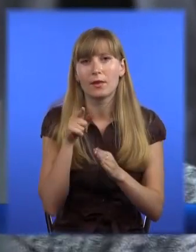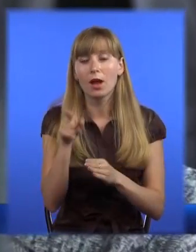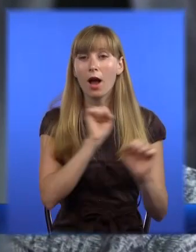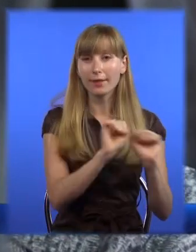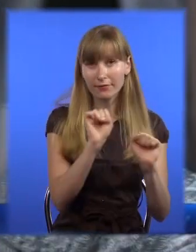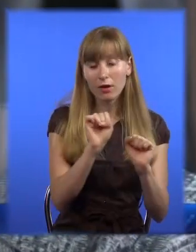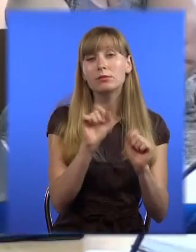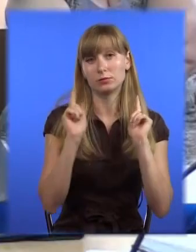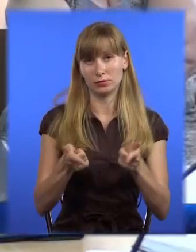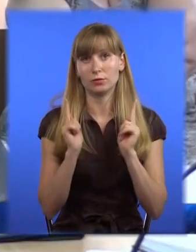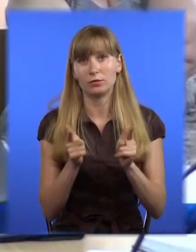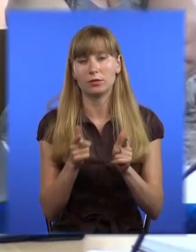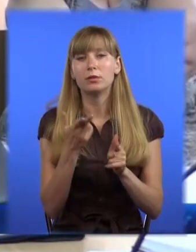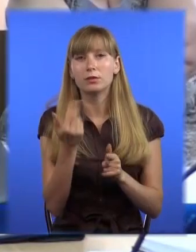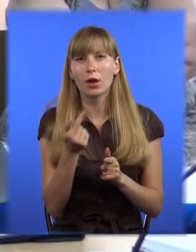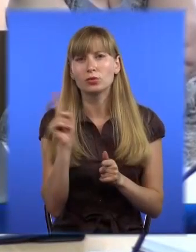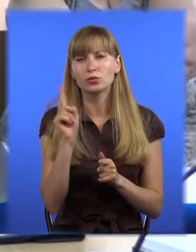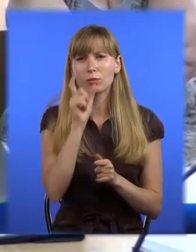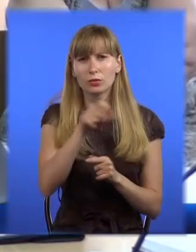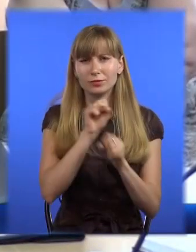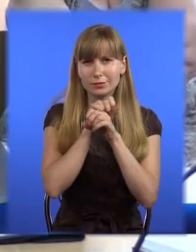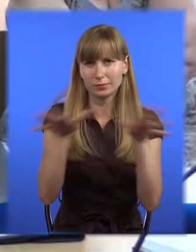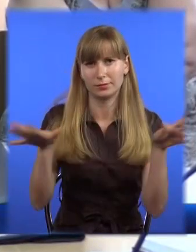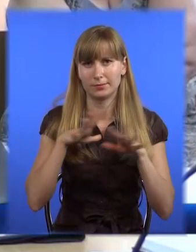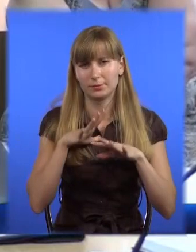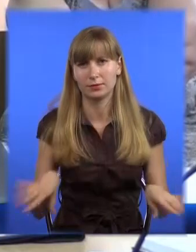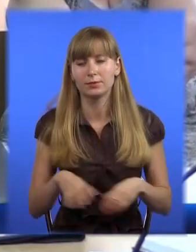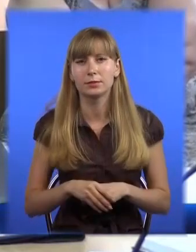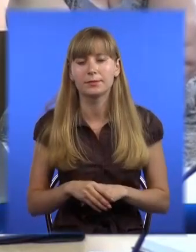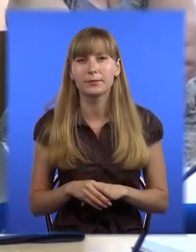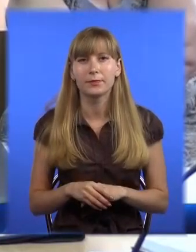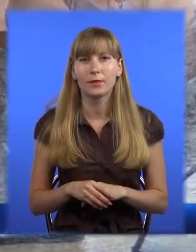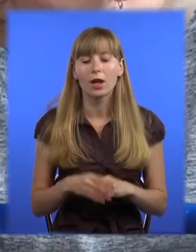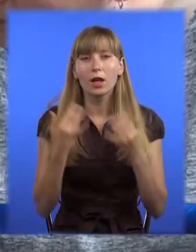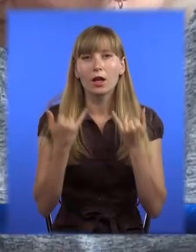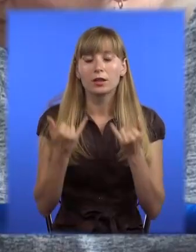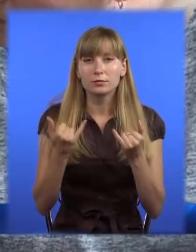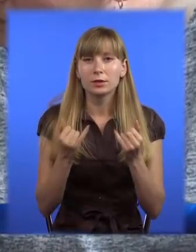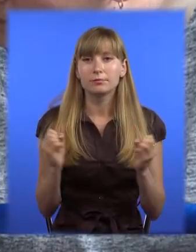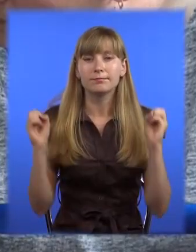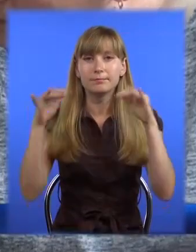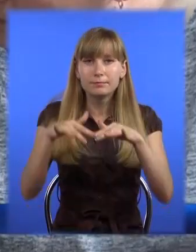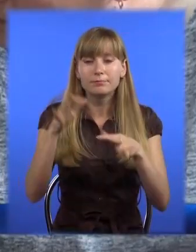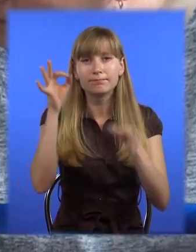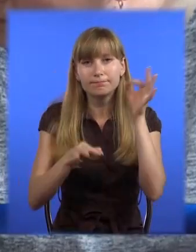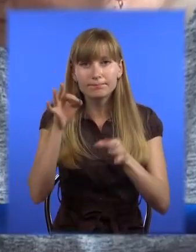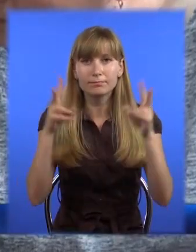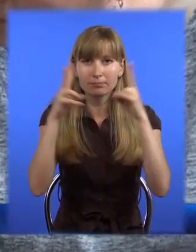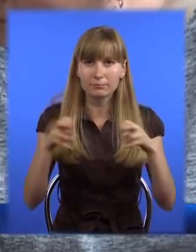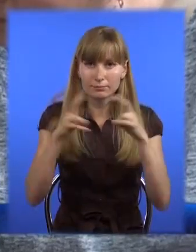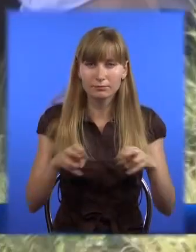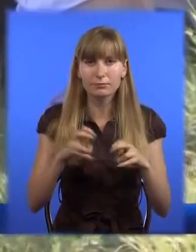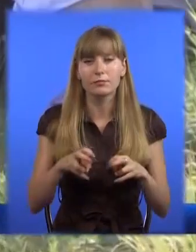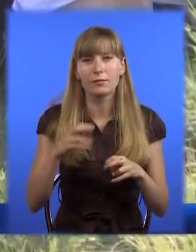обвинувачуваних Кудрявцевих її підтримали, щоб запобігти розголосу особистих обставин. Тепер на засідання, де допитуватимуть